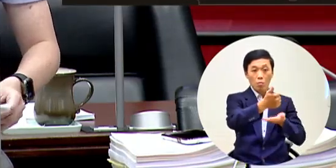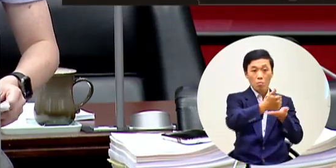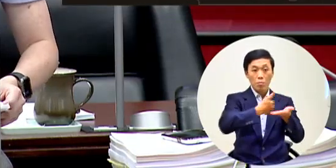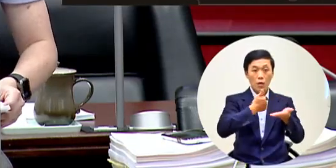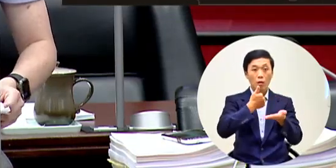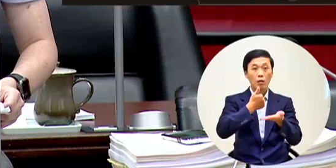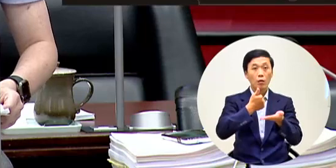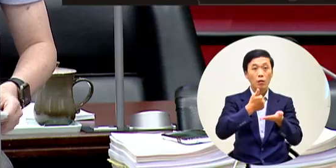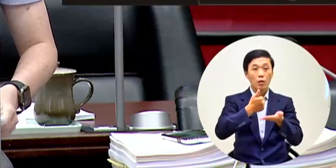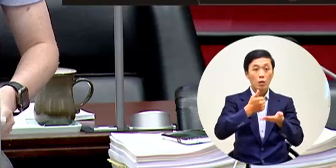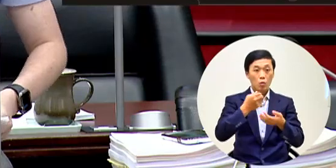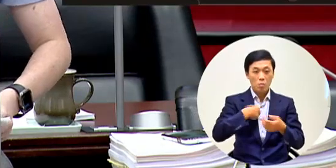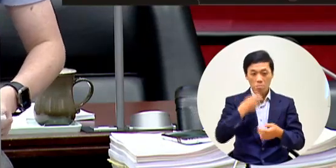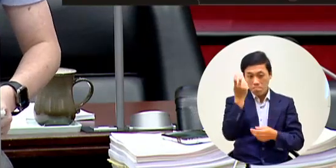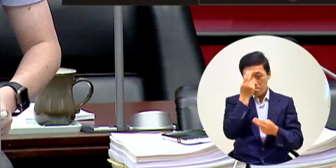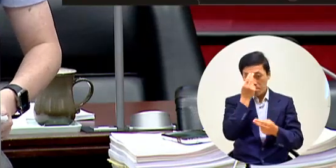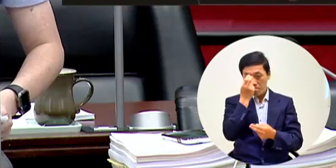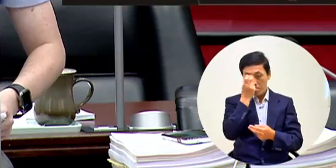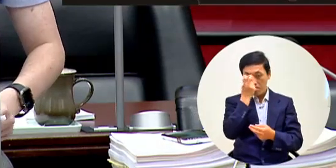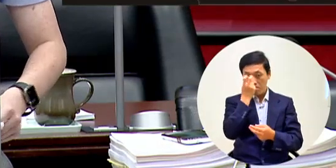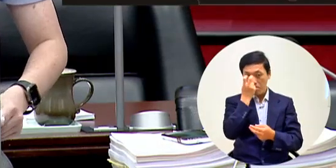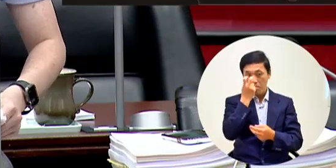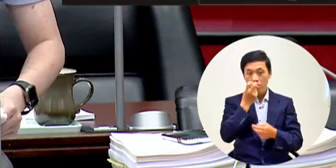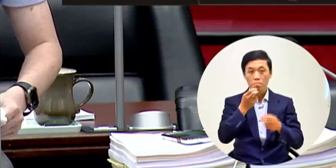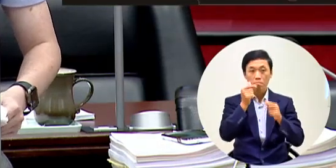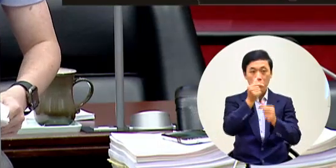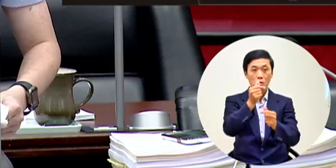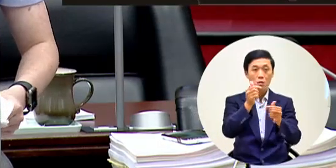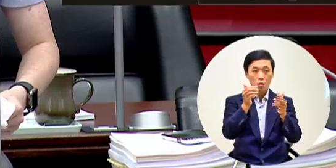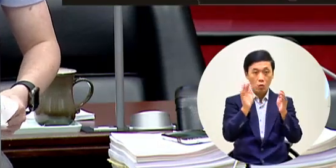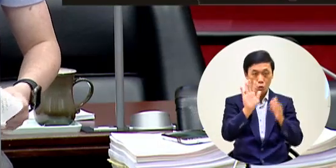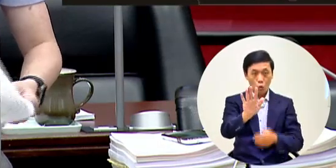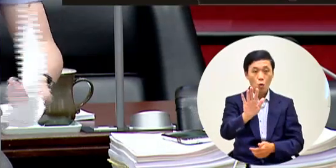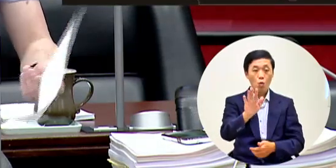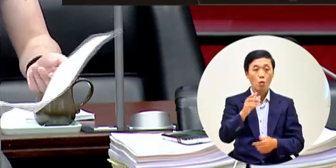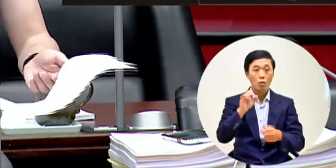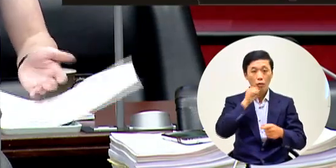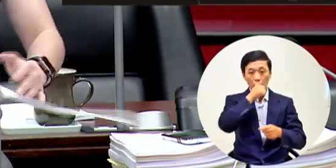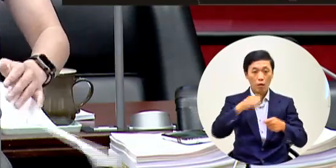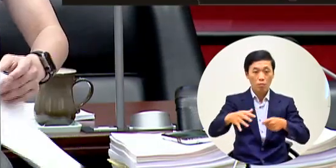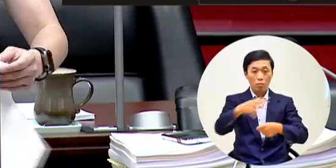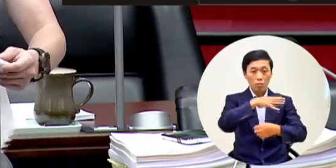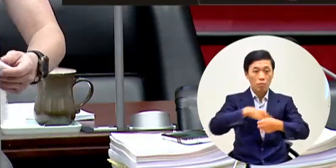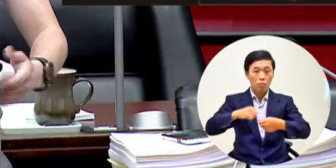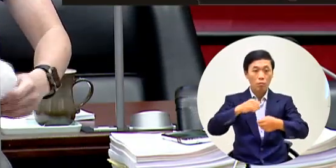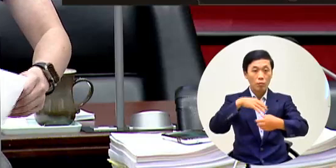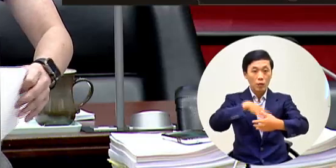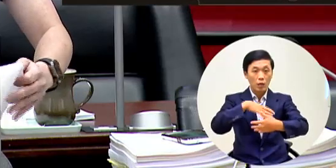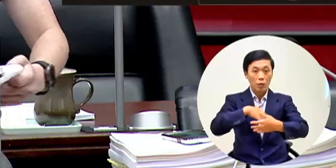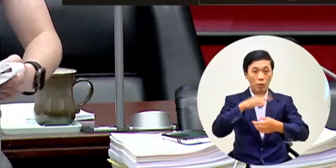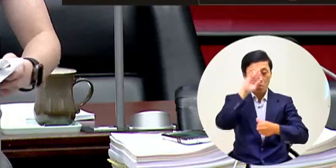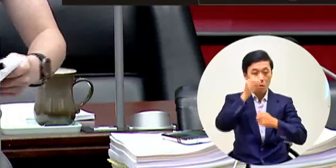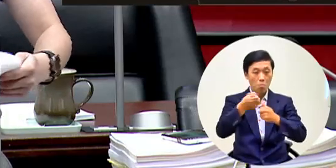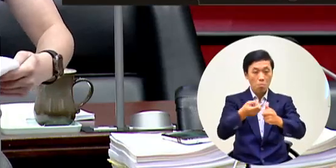过后，我相信我们国内就比较不会有疫情的发生了、